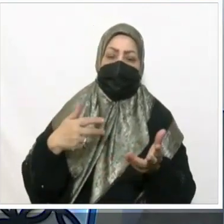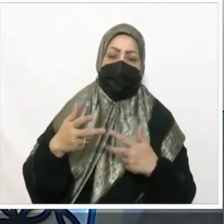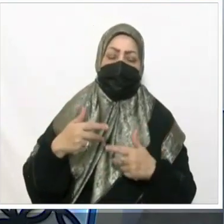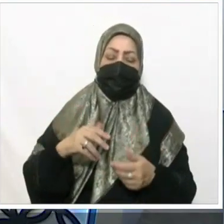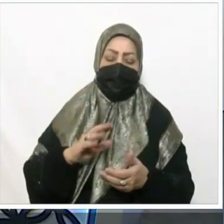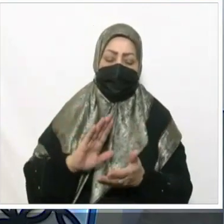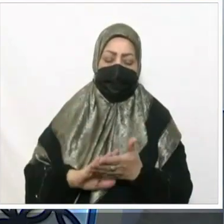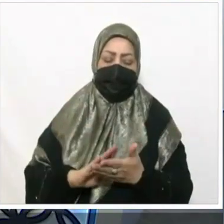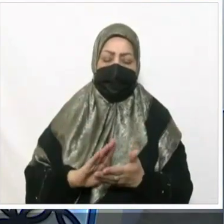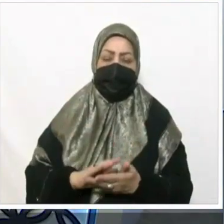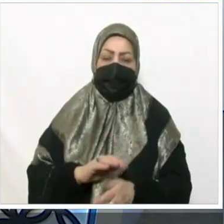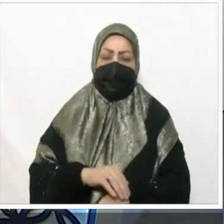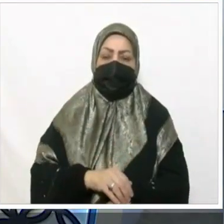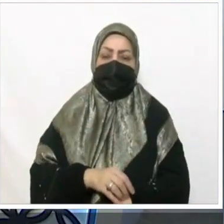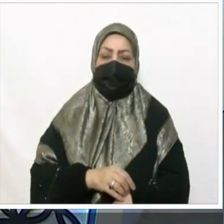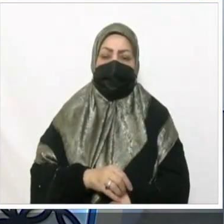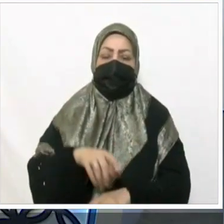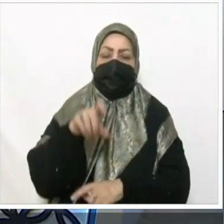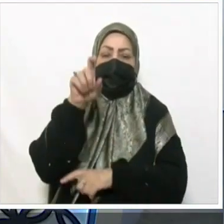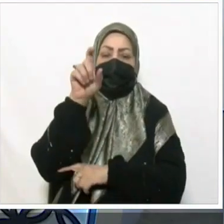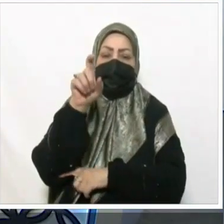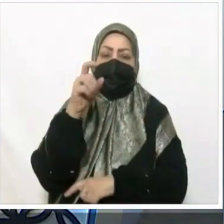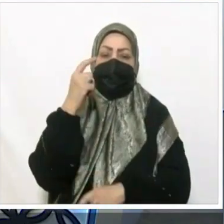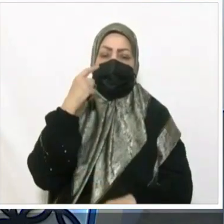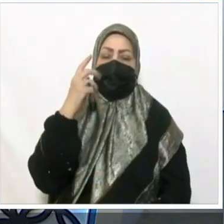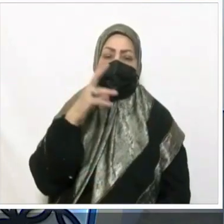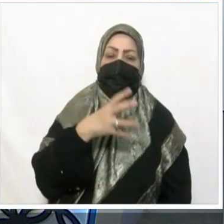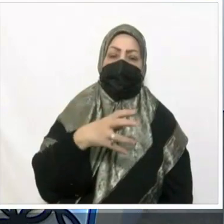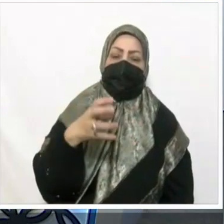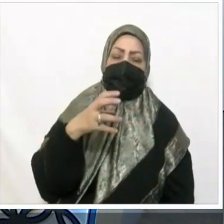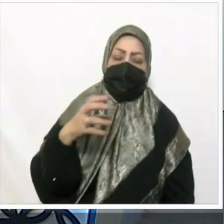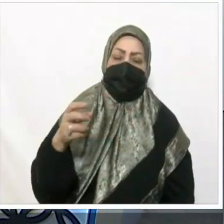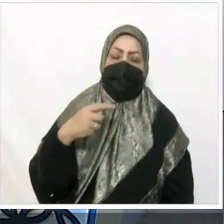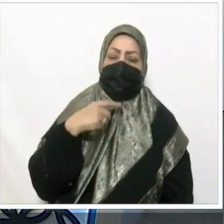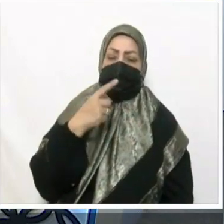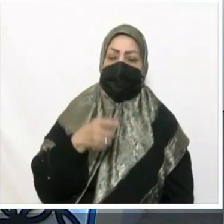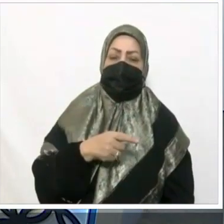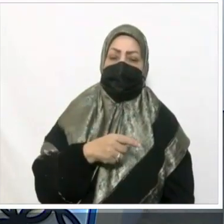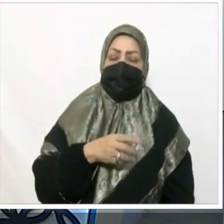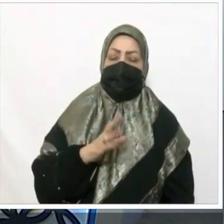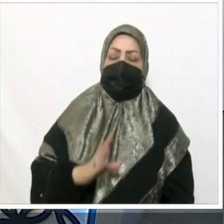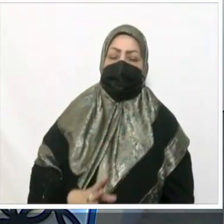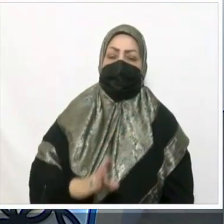هذا الله الجميع. نسأل الله فيك. بارك الله فيك. جمال من طرابلس.